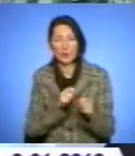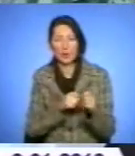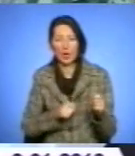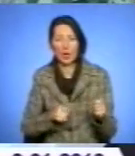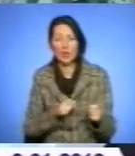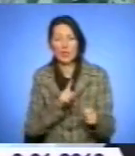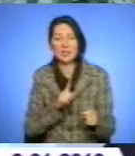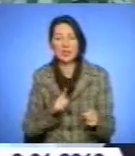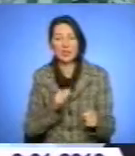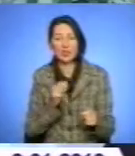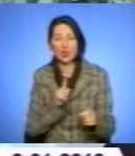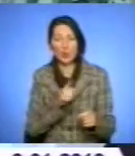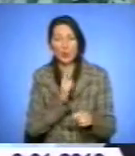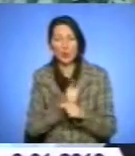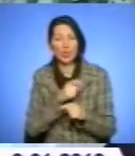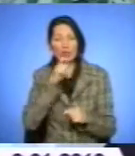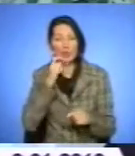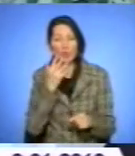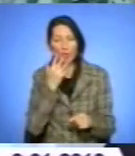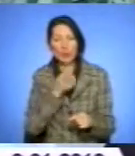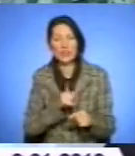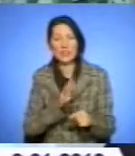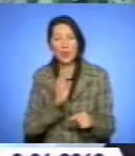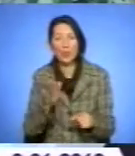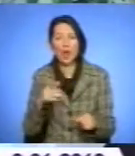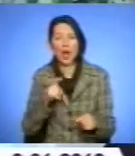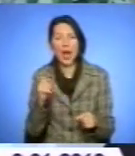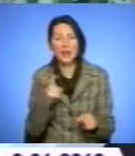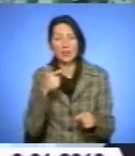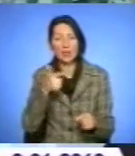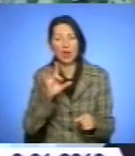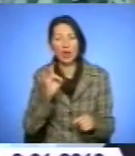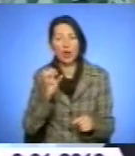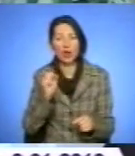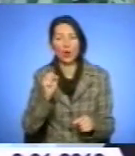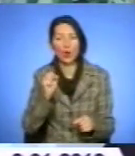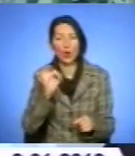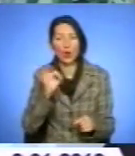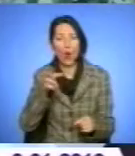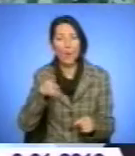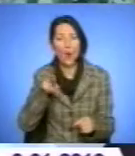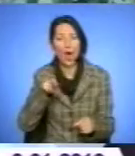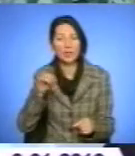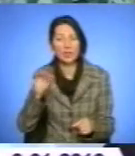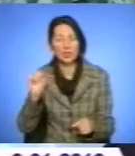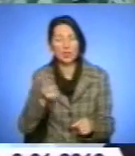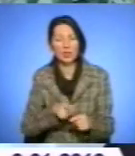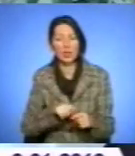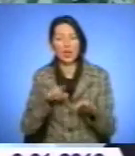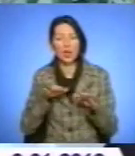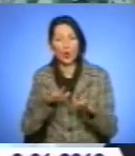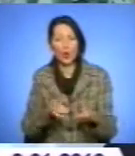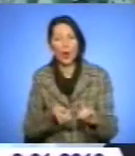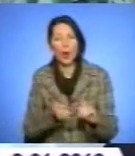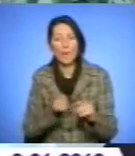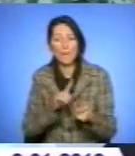української мови. Це були харківські громадівці. Це не які-небудь громадівці. Розумієте, отже, тоді цей рух переходить на